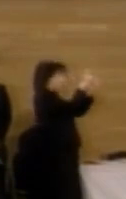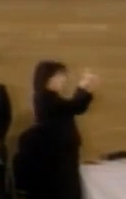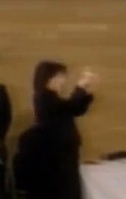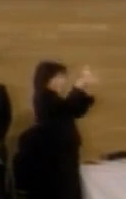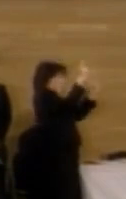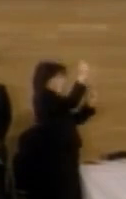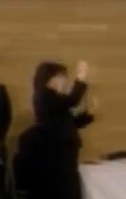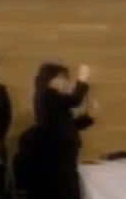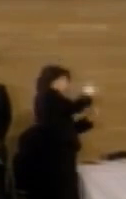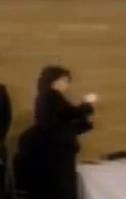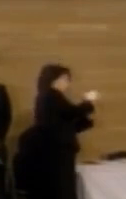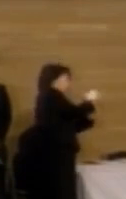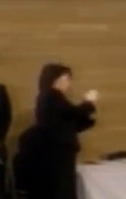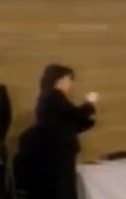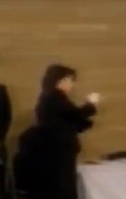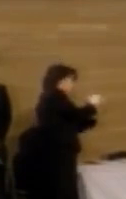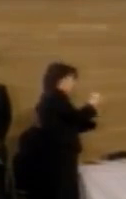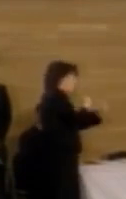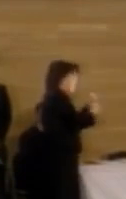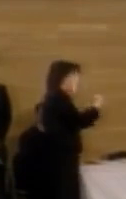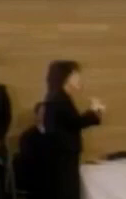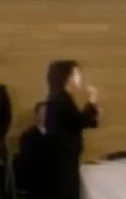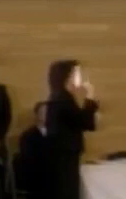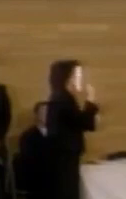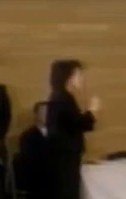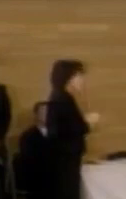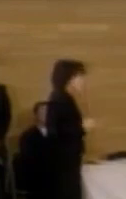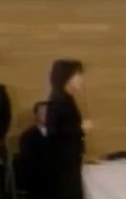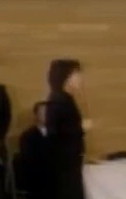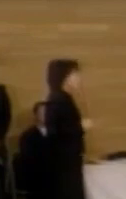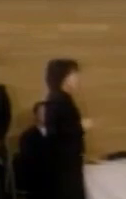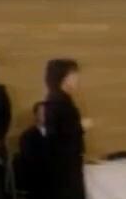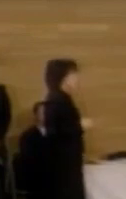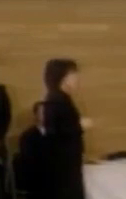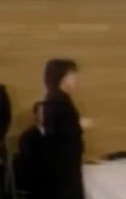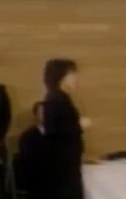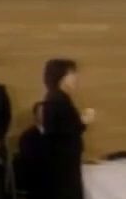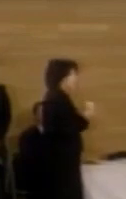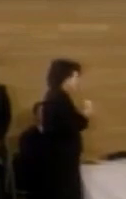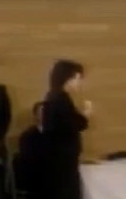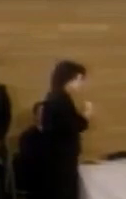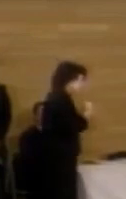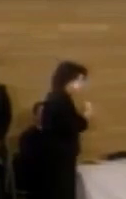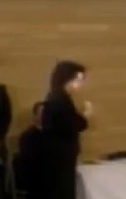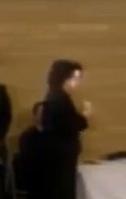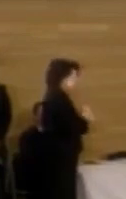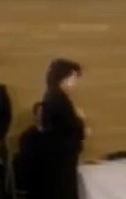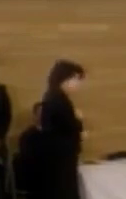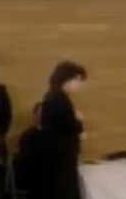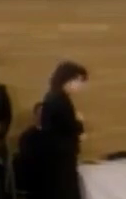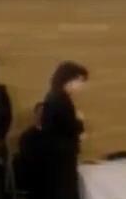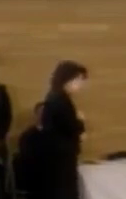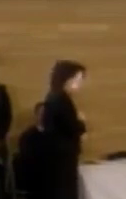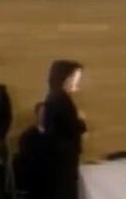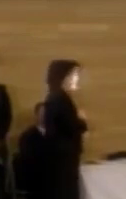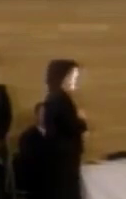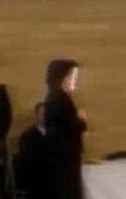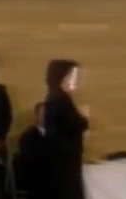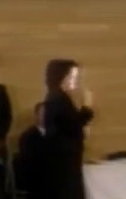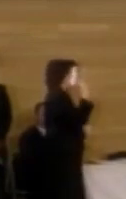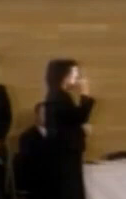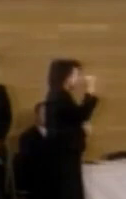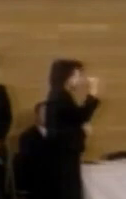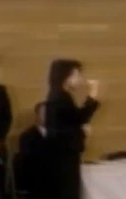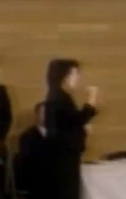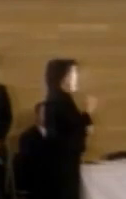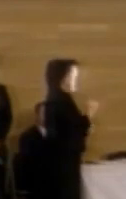身動きが取れませんでした。凍える寒さに耐えながら、 母と妻